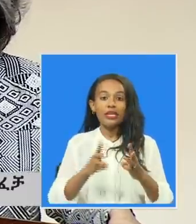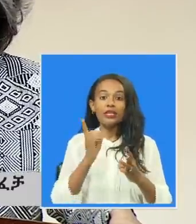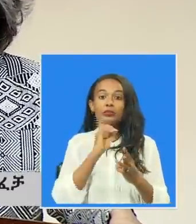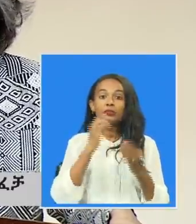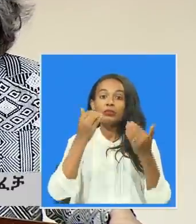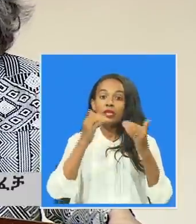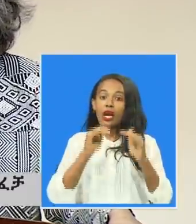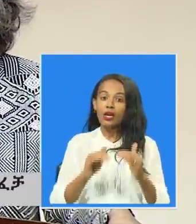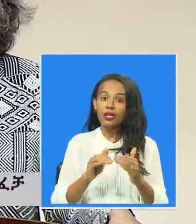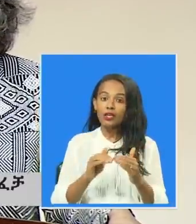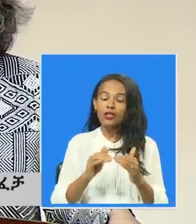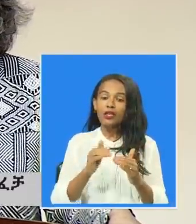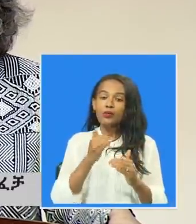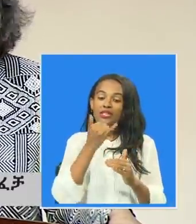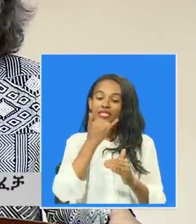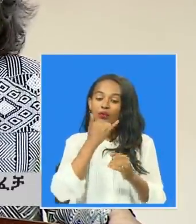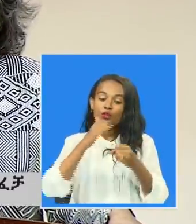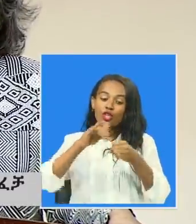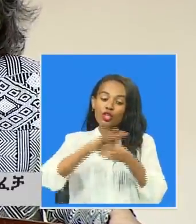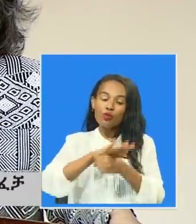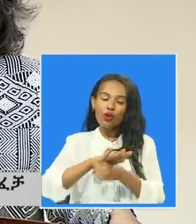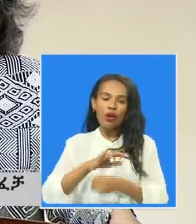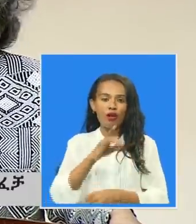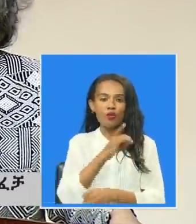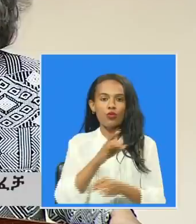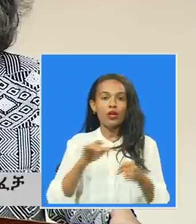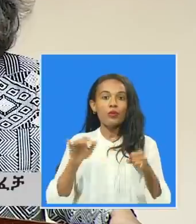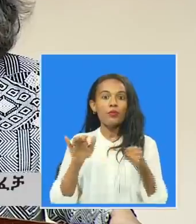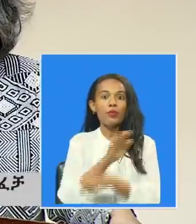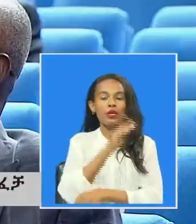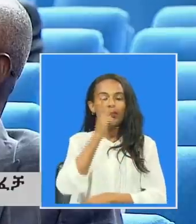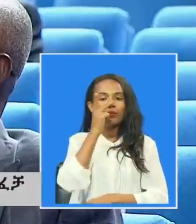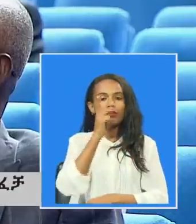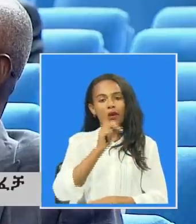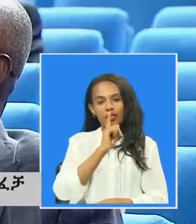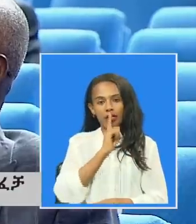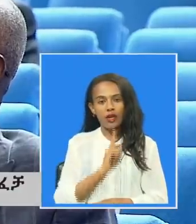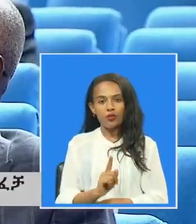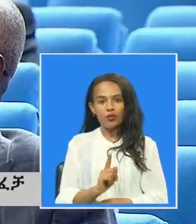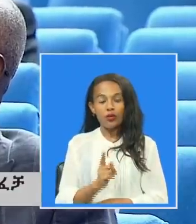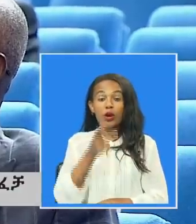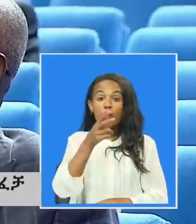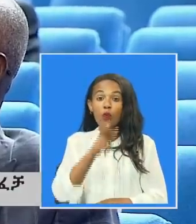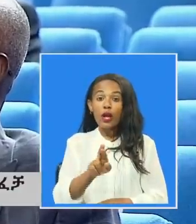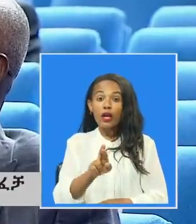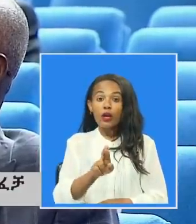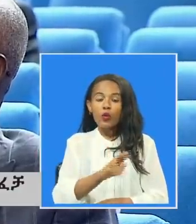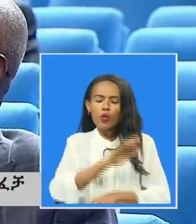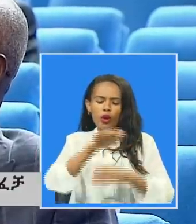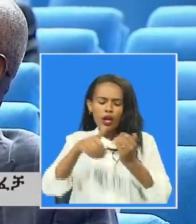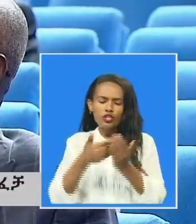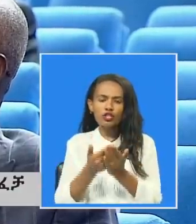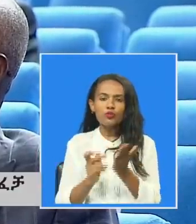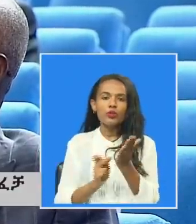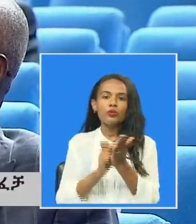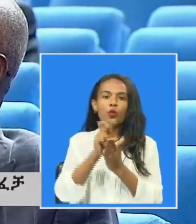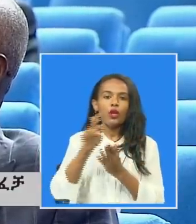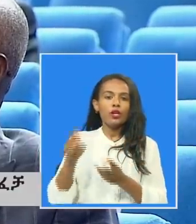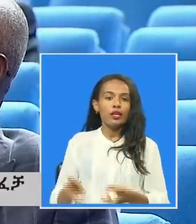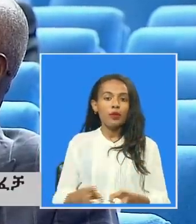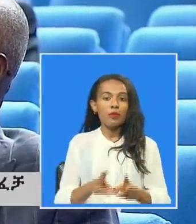ያህል በስህተቶች የተሞላ እንደሆነ በቂ ማሳያ ነው። ወይ ሁላችንም በዲሞክራሲያዊ